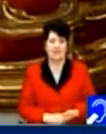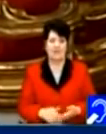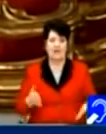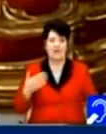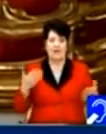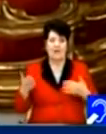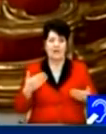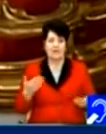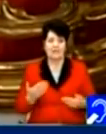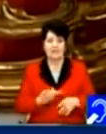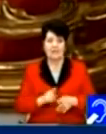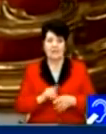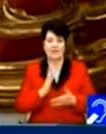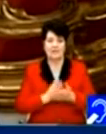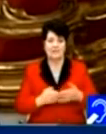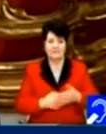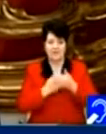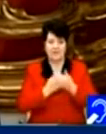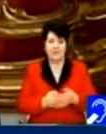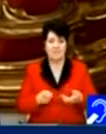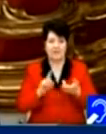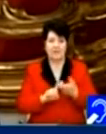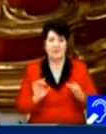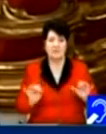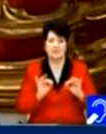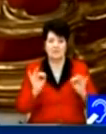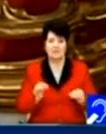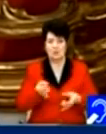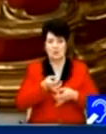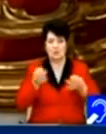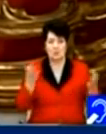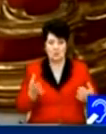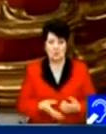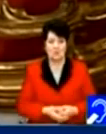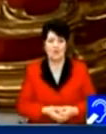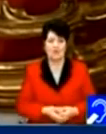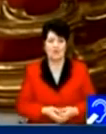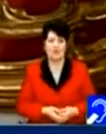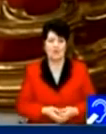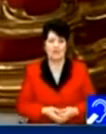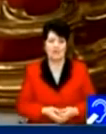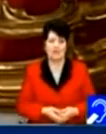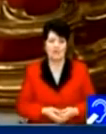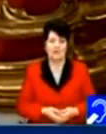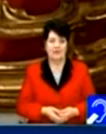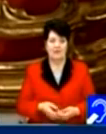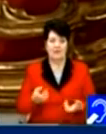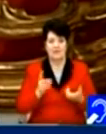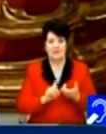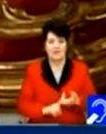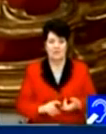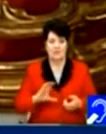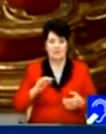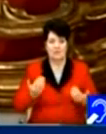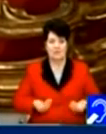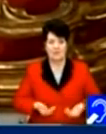Relații care sunt bazate pe legături istorice și culturale foarte vechi. Sociali, umani, și pe legături